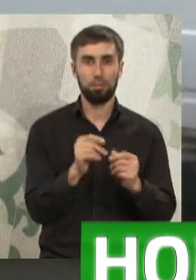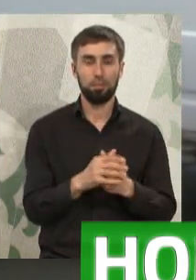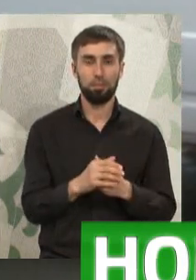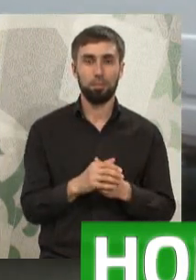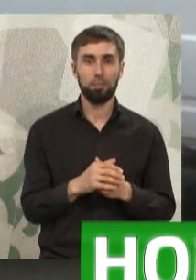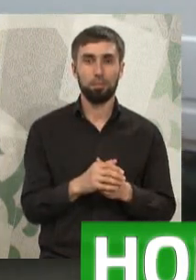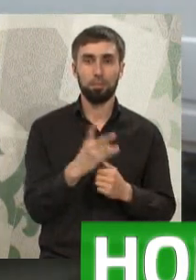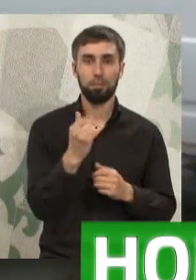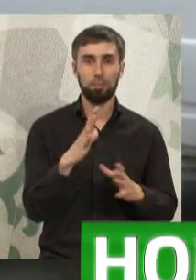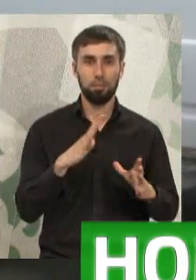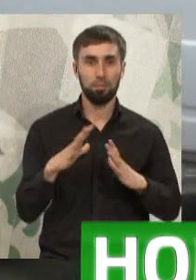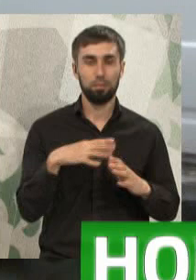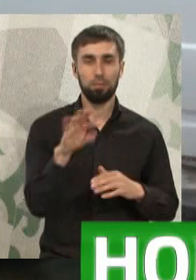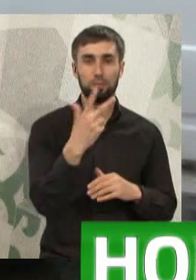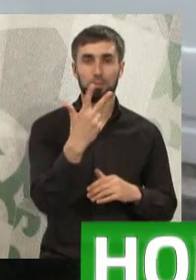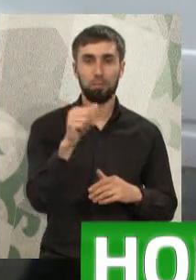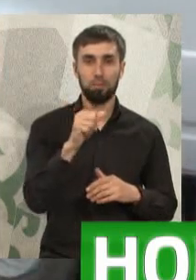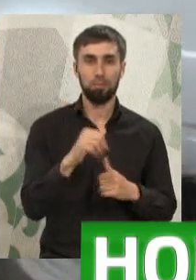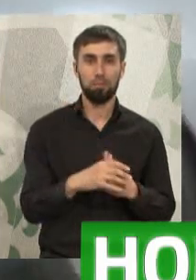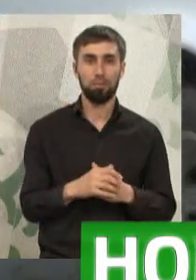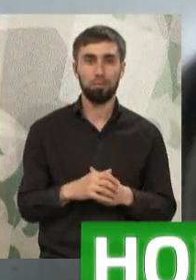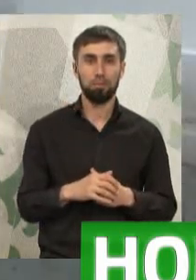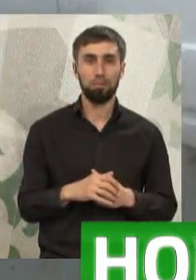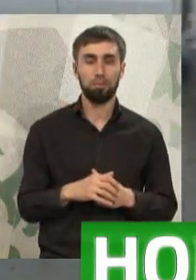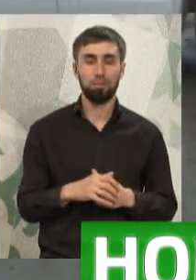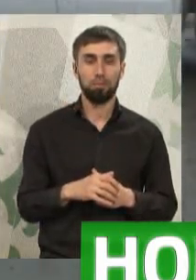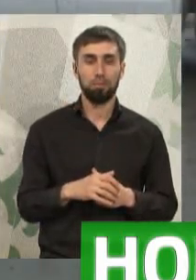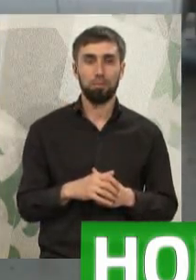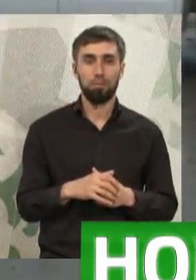раз на подготовку ушло всего 3 минуты.